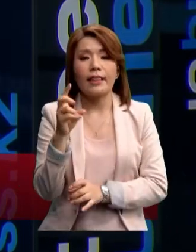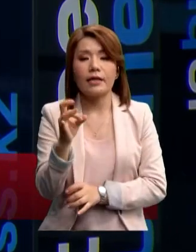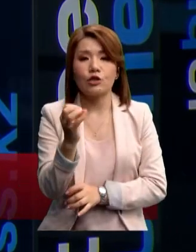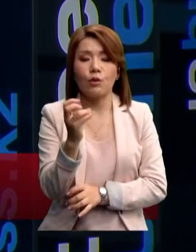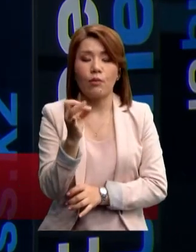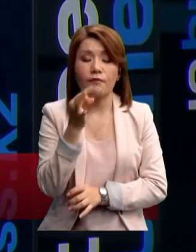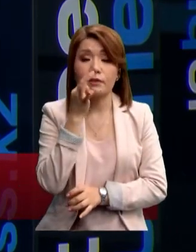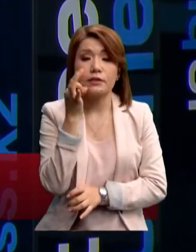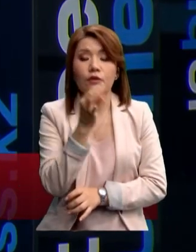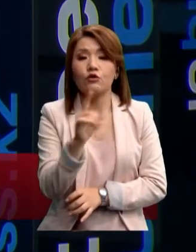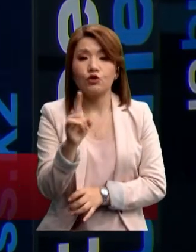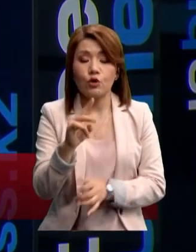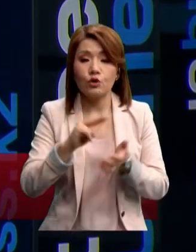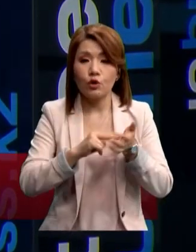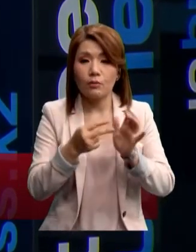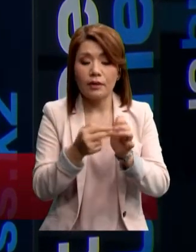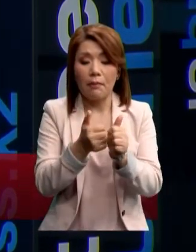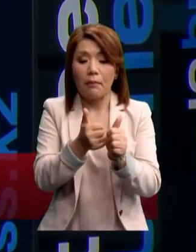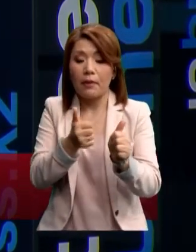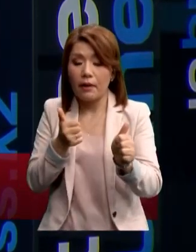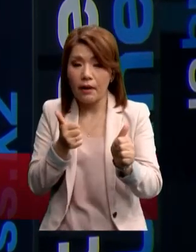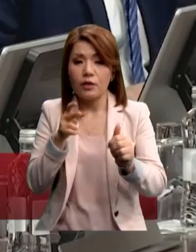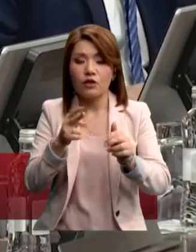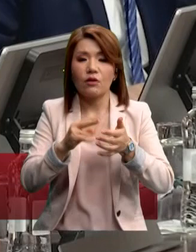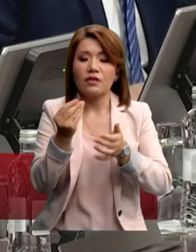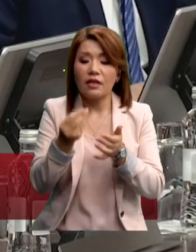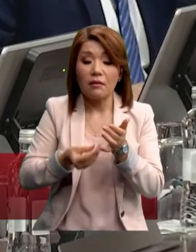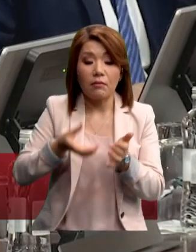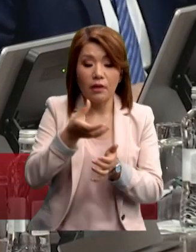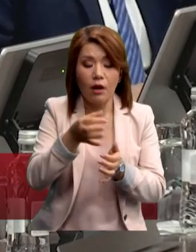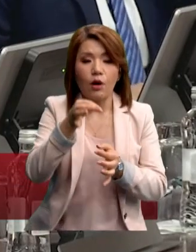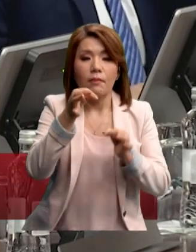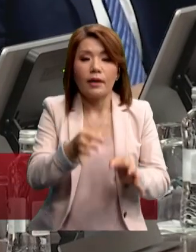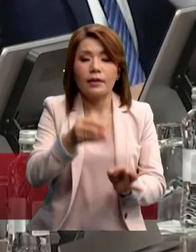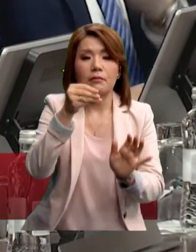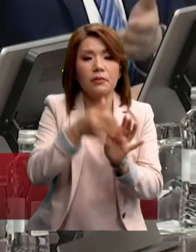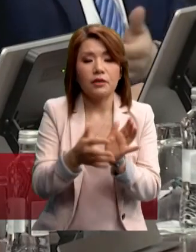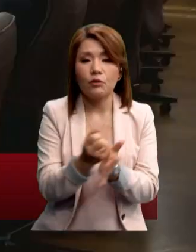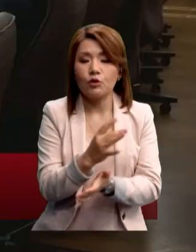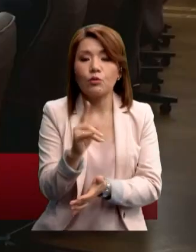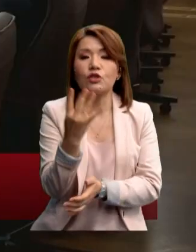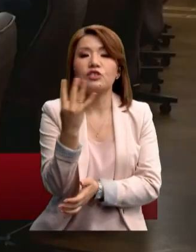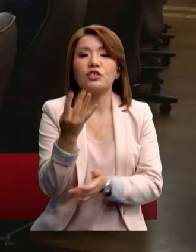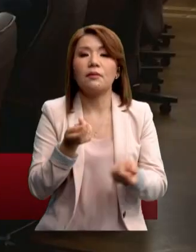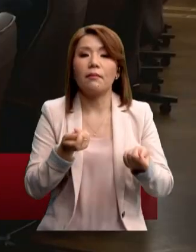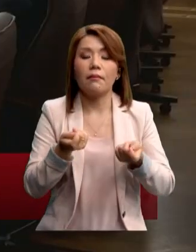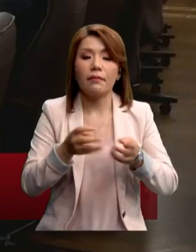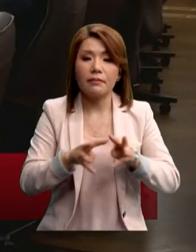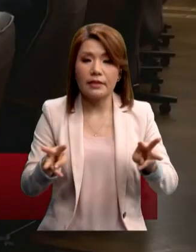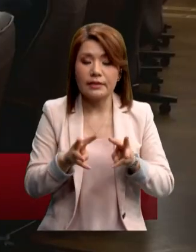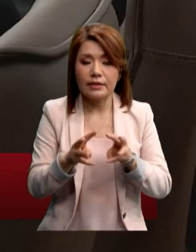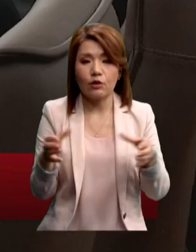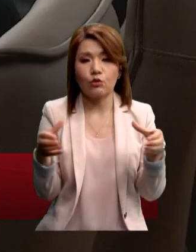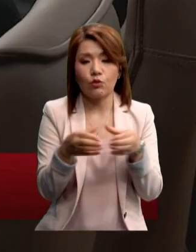Жамаубаевтың айтуынша, жоспардан қалып бөлінген қаржыны игере алмай жатқандардың ішінде 4 министрлік топ бастап